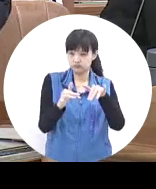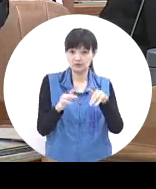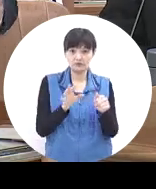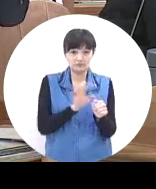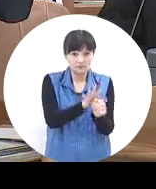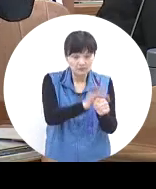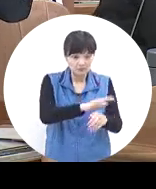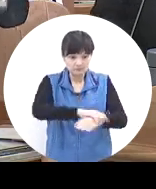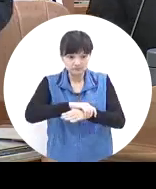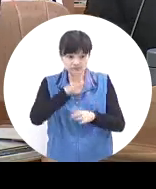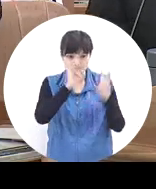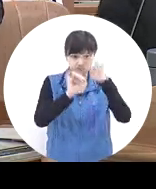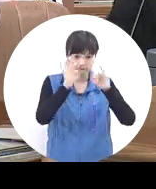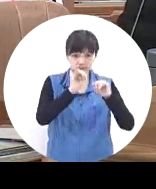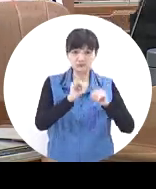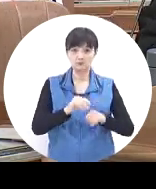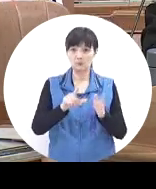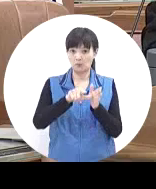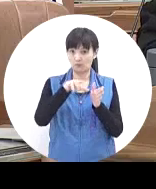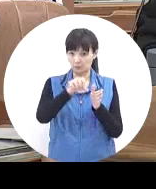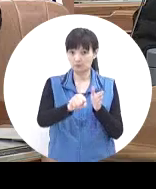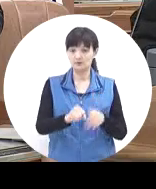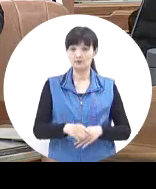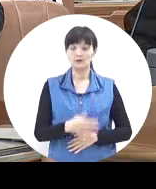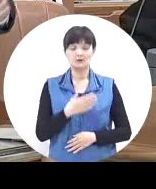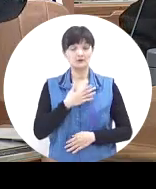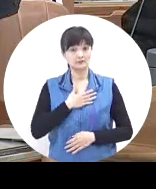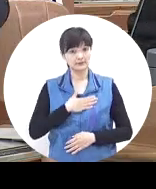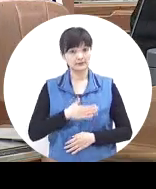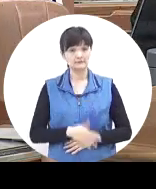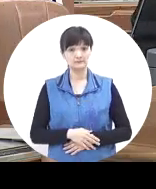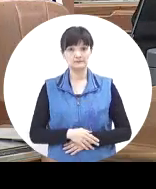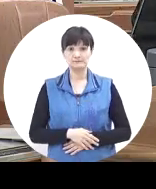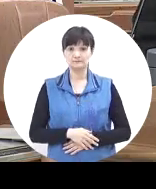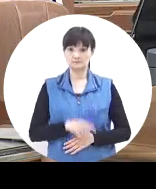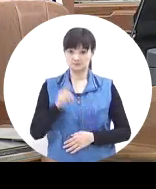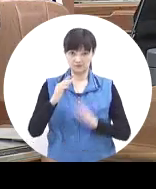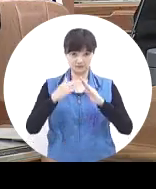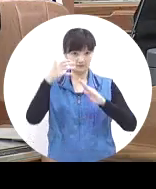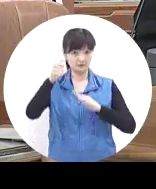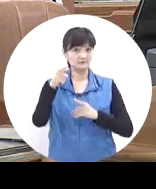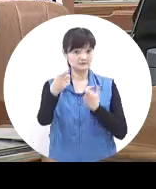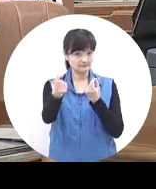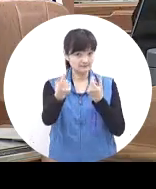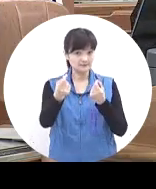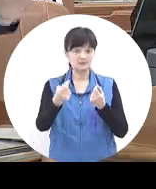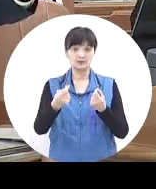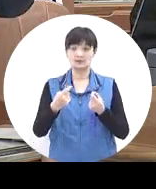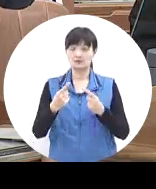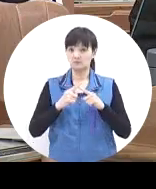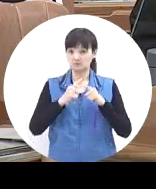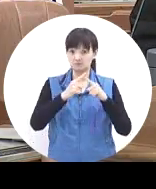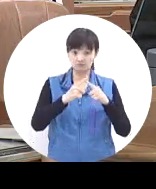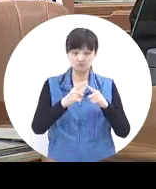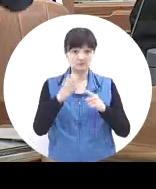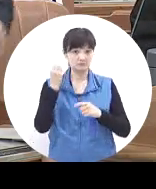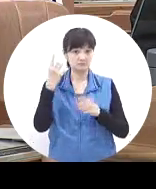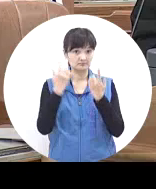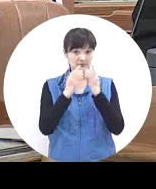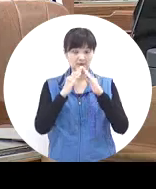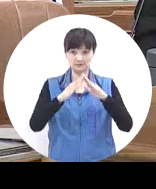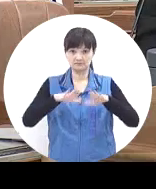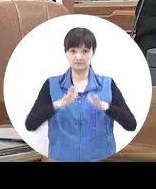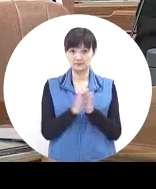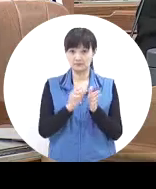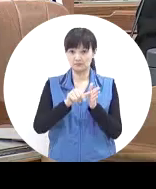长你也在这一个电视上这一个明确提到新北市第一时间。派